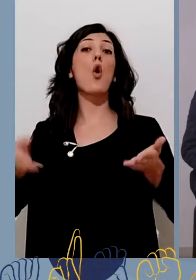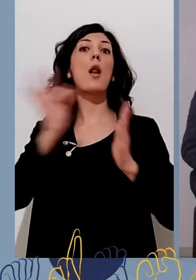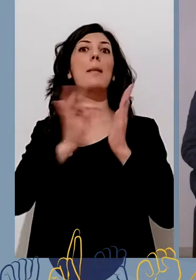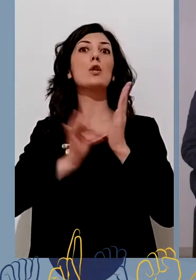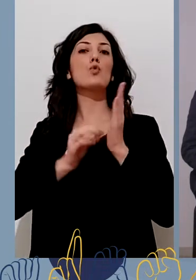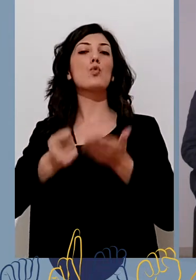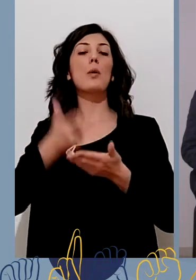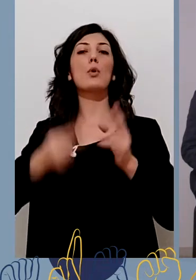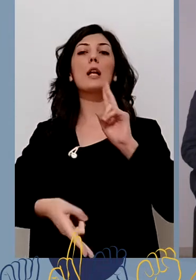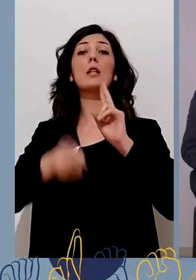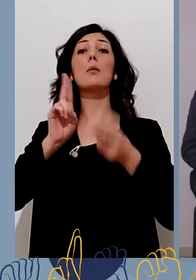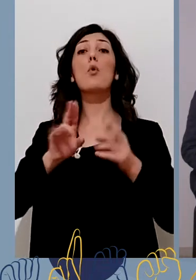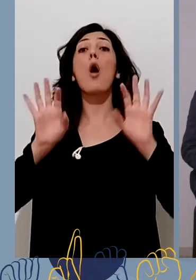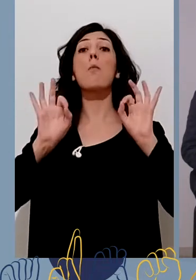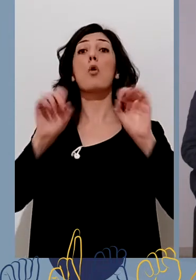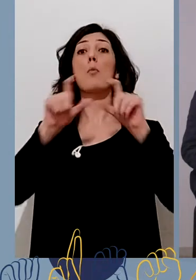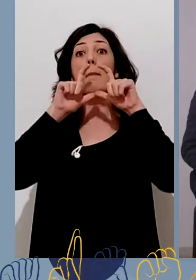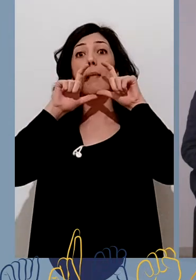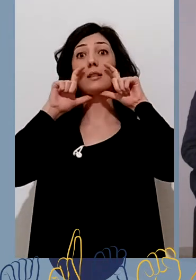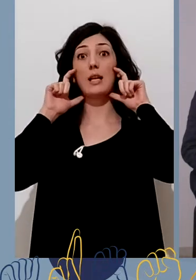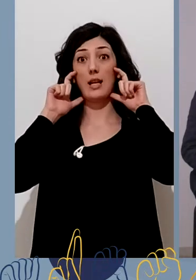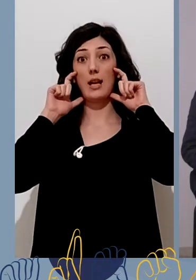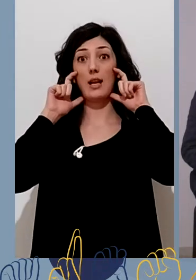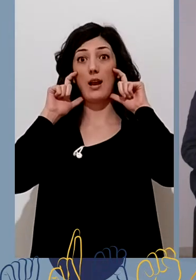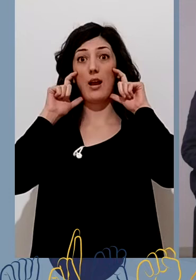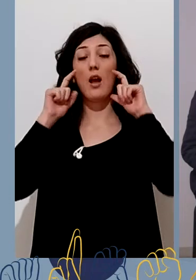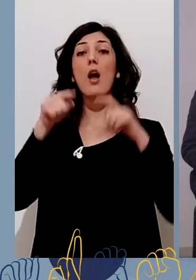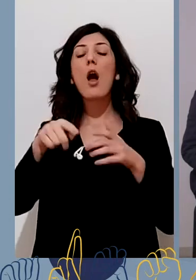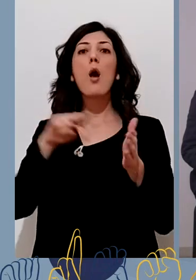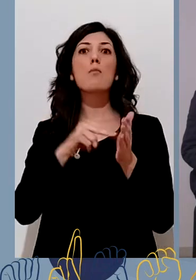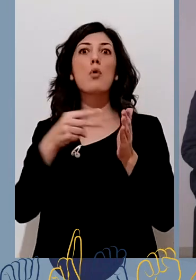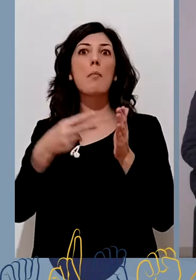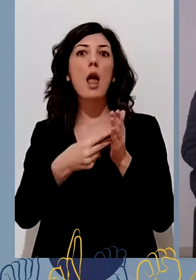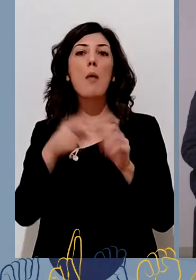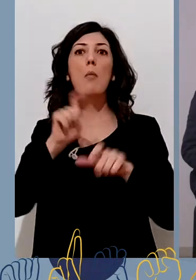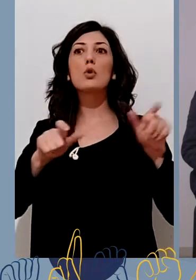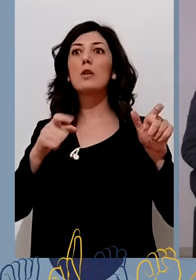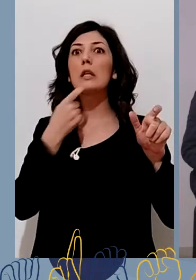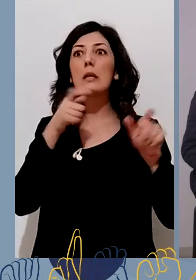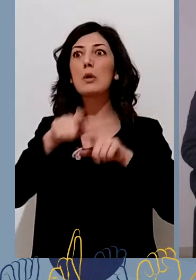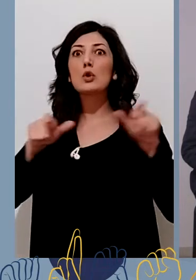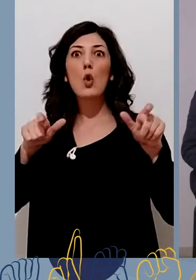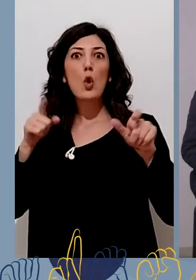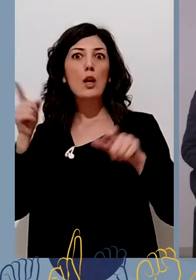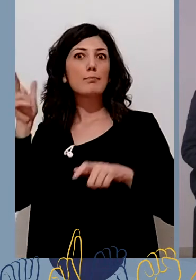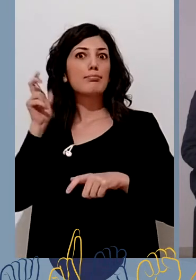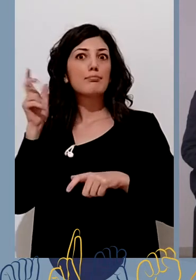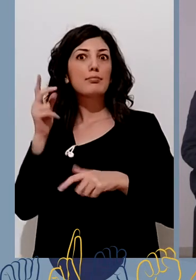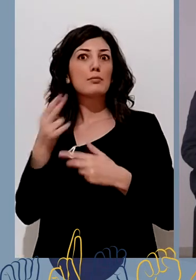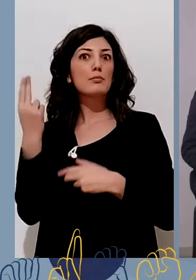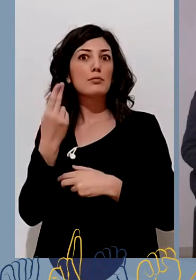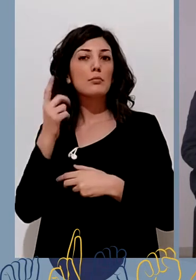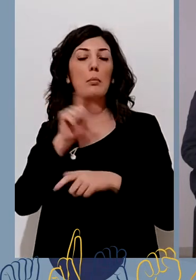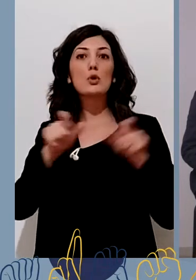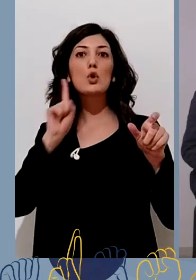di indossare le mascherine. Questo però è un problema per chi non è udente, perché ovviamente non potendo leggere i labiali, con questi tipi di